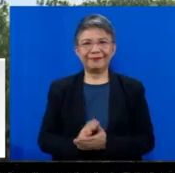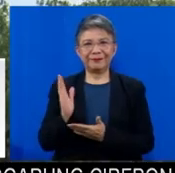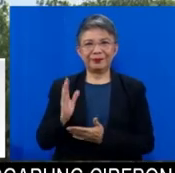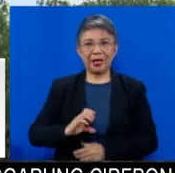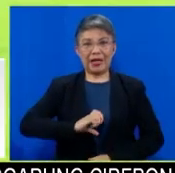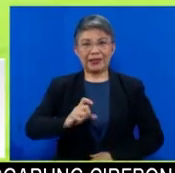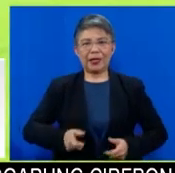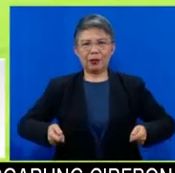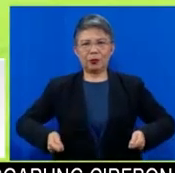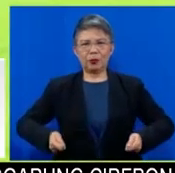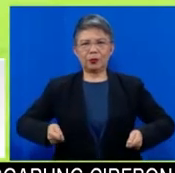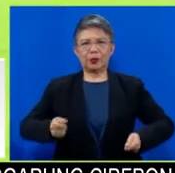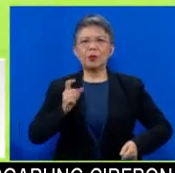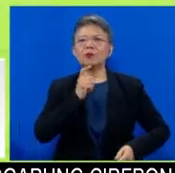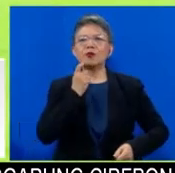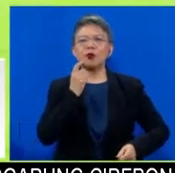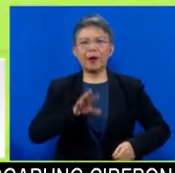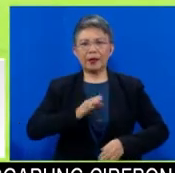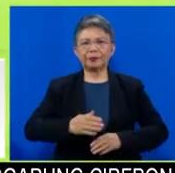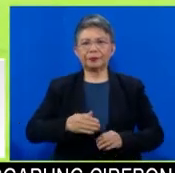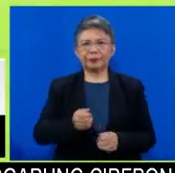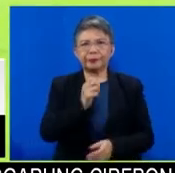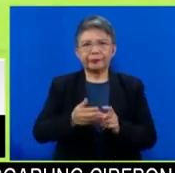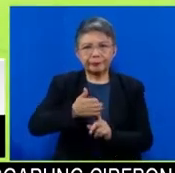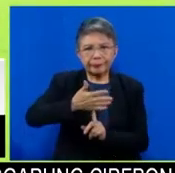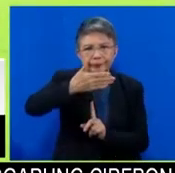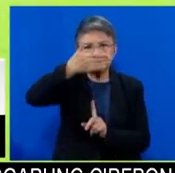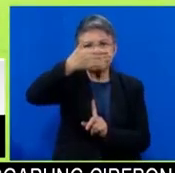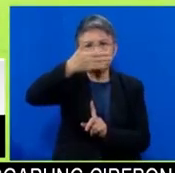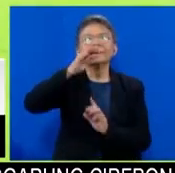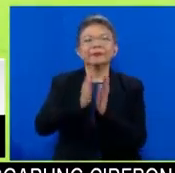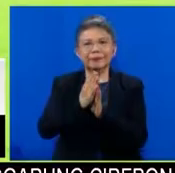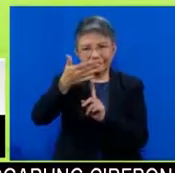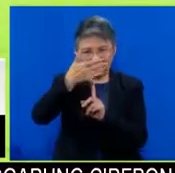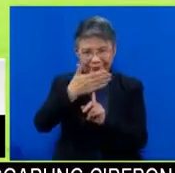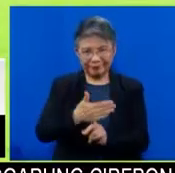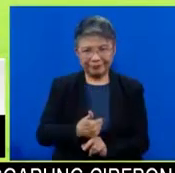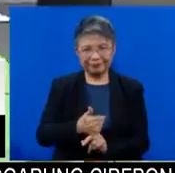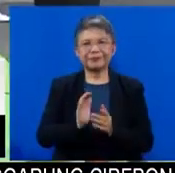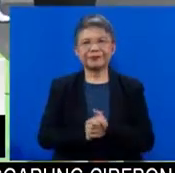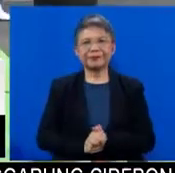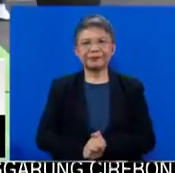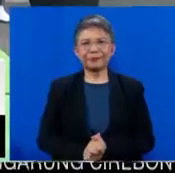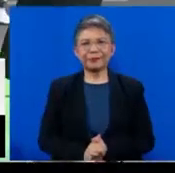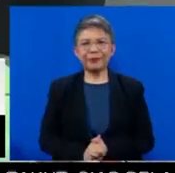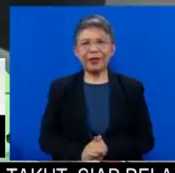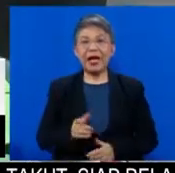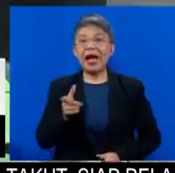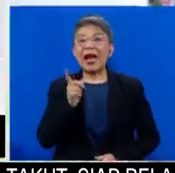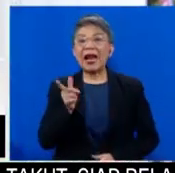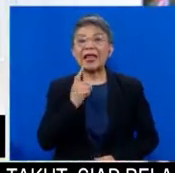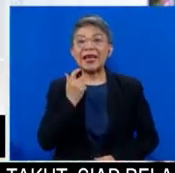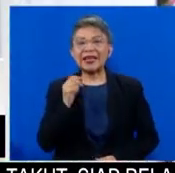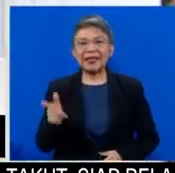Capaska melakukan simulasi pengibaran dan penurunan bendera merah putih minggu pagi. Gladi kotor upacara